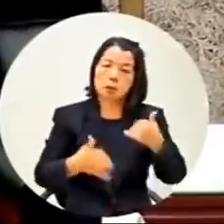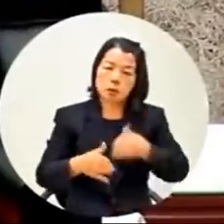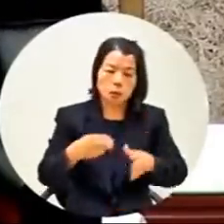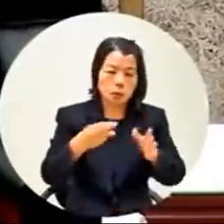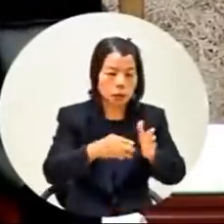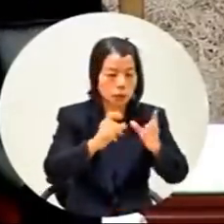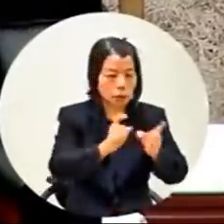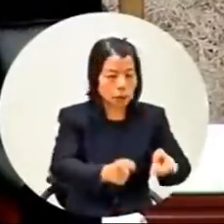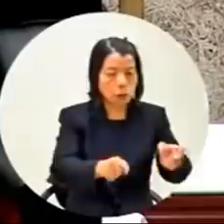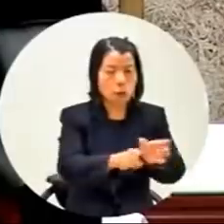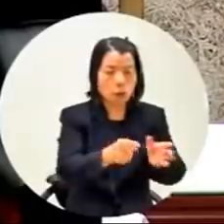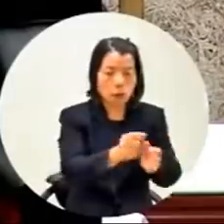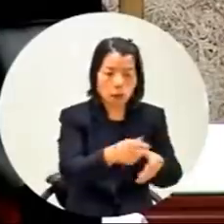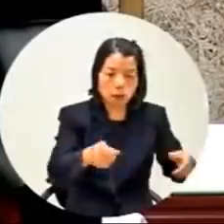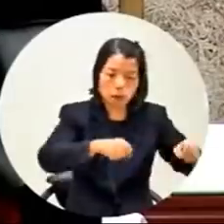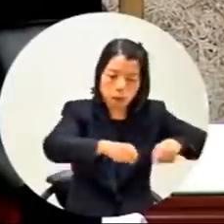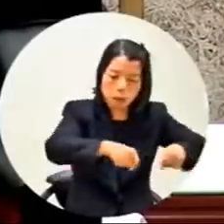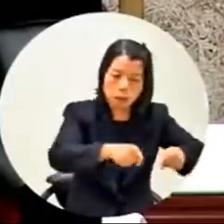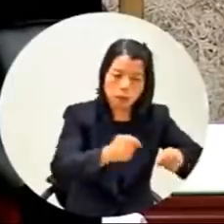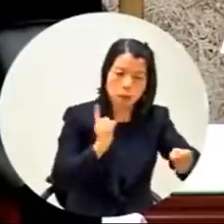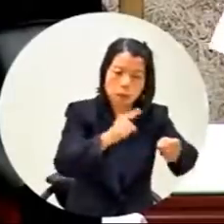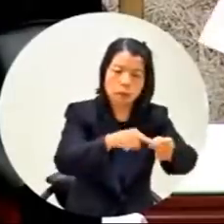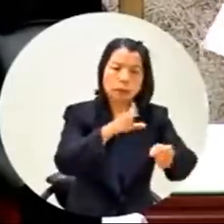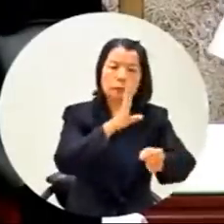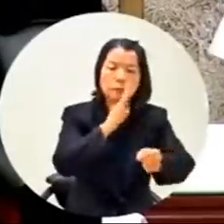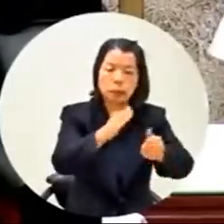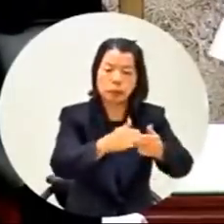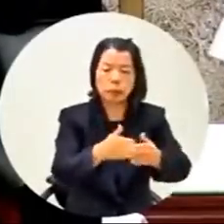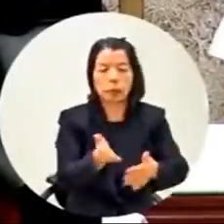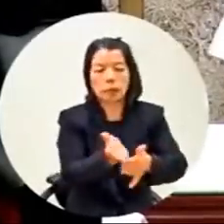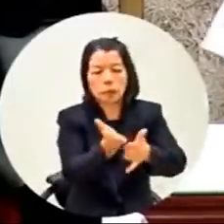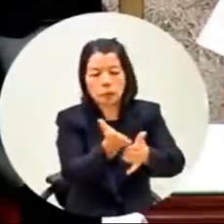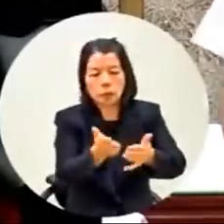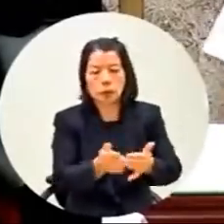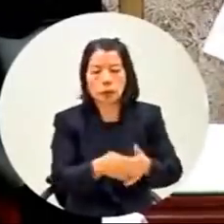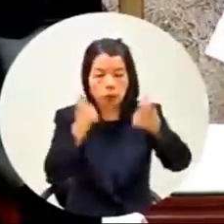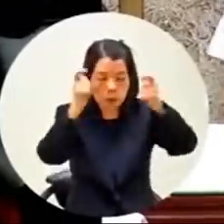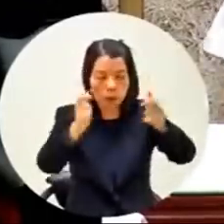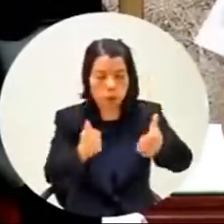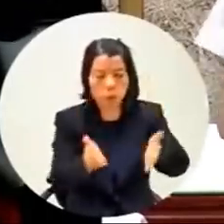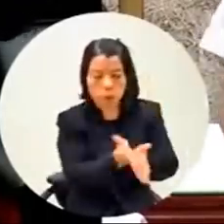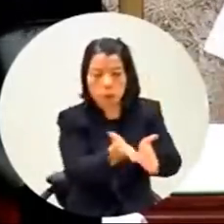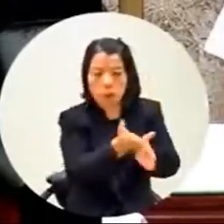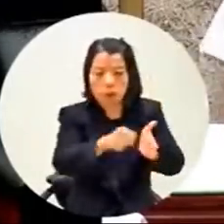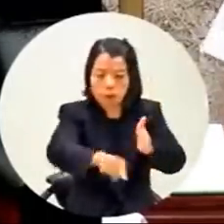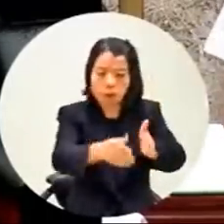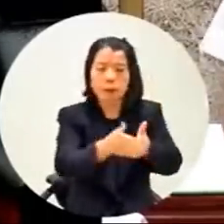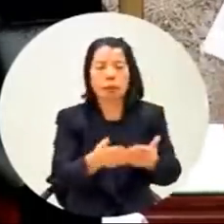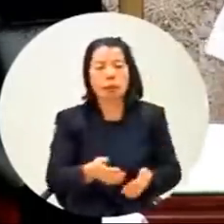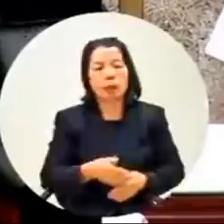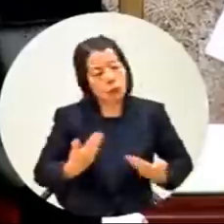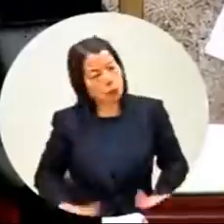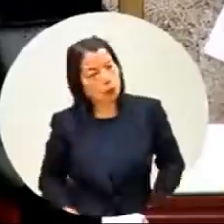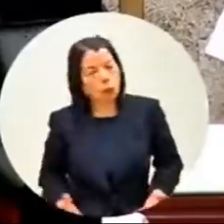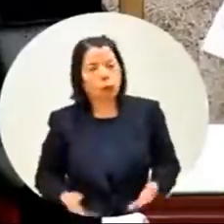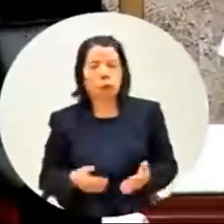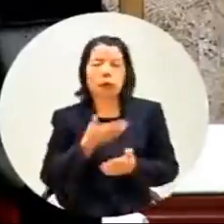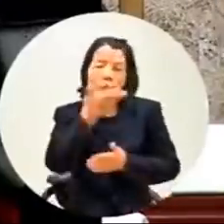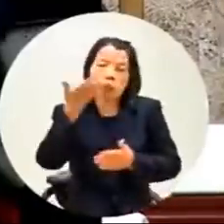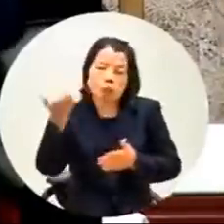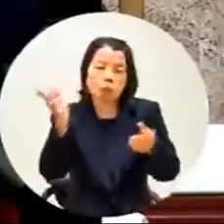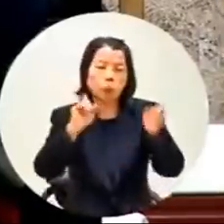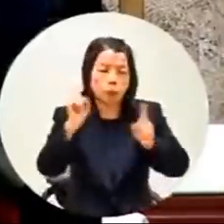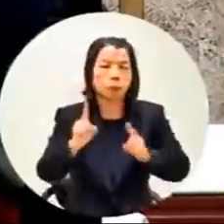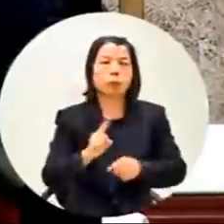是北休闲南产业，所以刚刚黄员所讲的那个游艇码头是符合我们整个开发的政策需求。